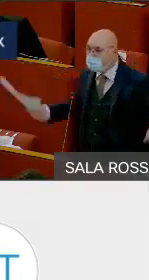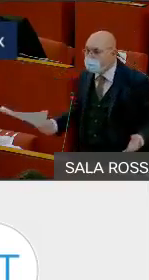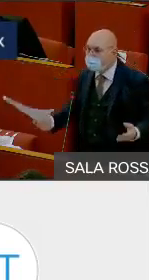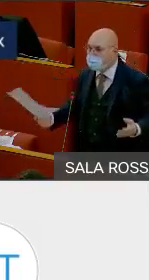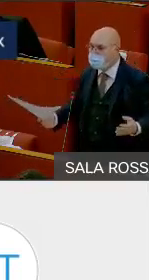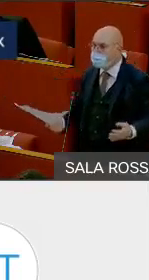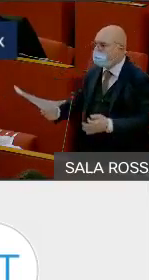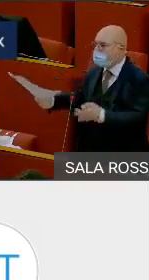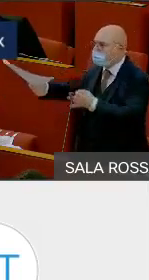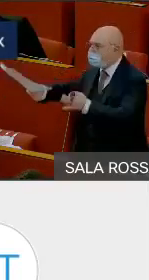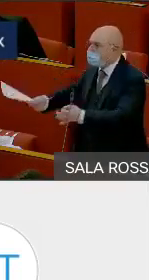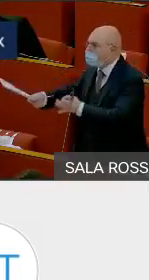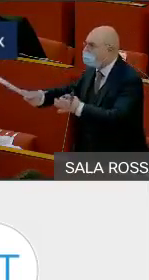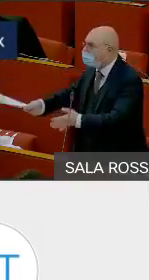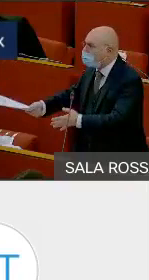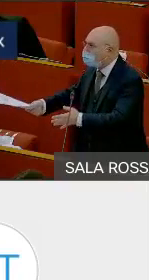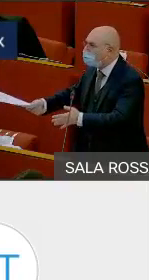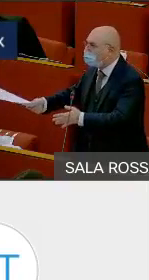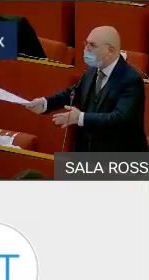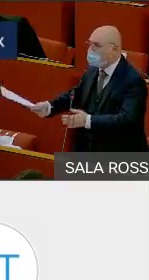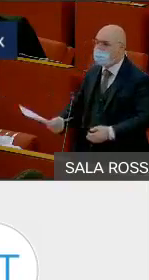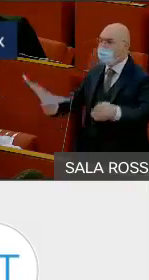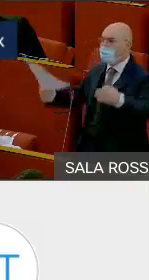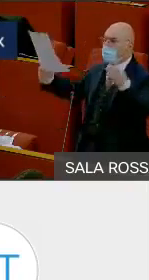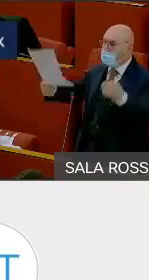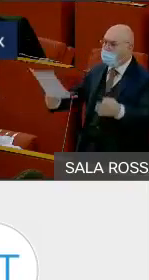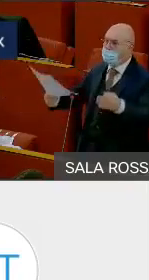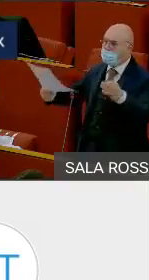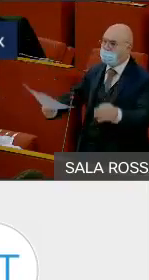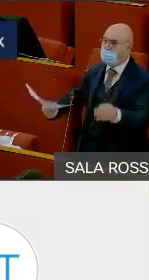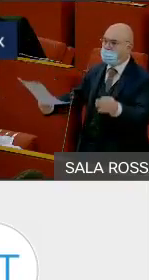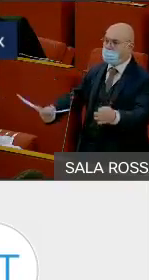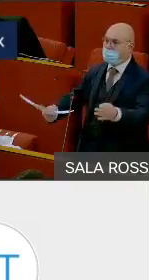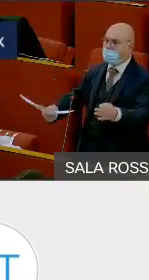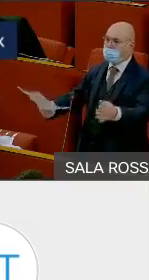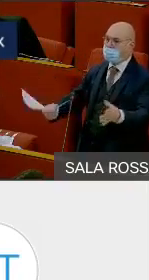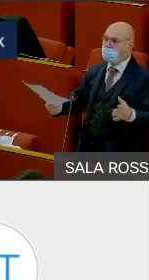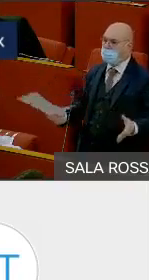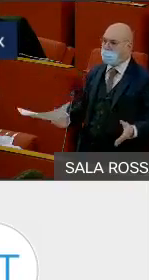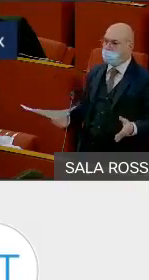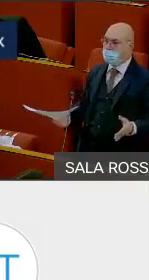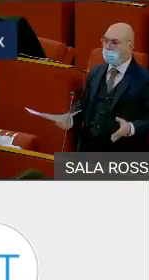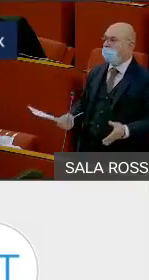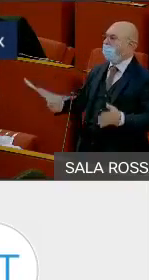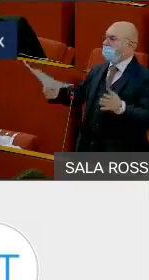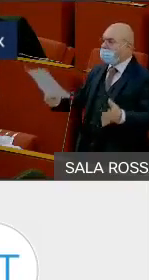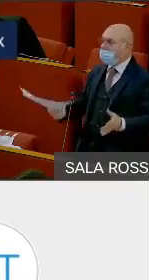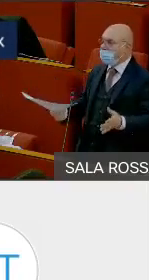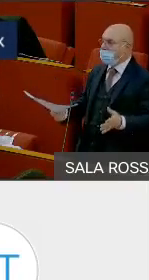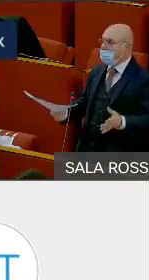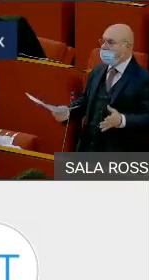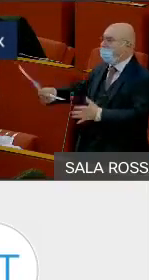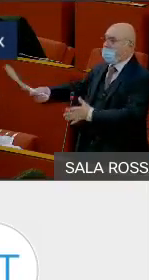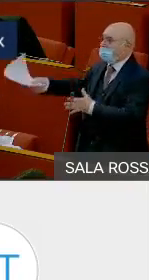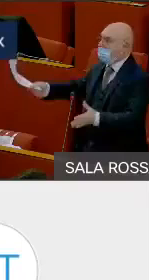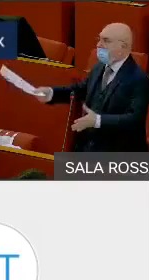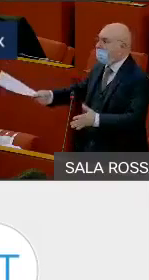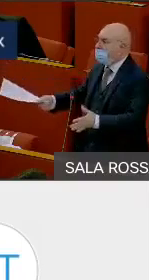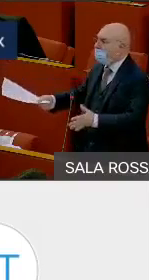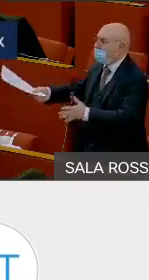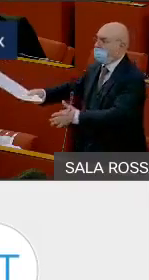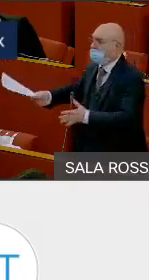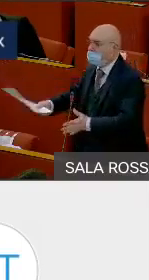della comunità cittadina attraverso la pianificazione urbanistica ad attività agricola di quel territorio perché altrimenti e decade